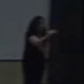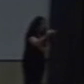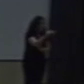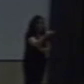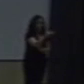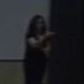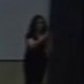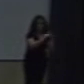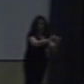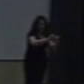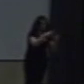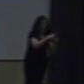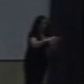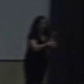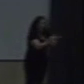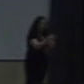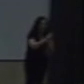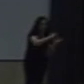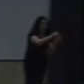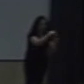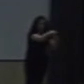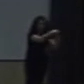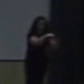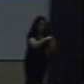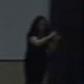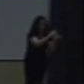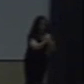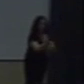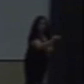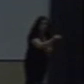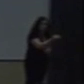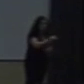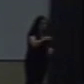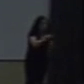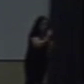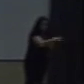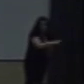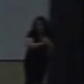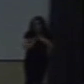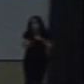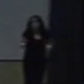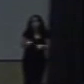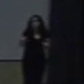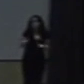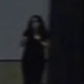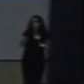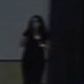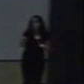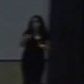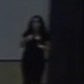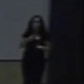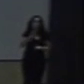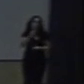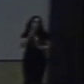produir continguts i per arribar a un periodista i dir-li coses, hi ha gent que no, o hi ha gent que està motivada per temes concrets